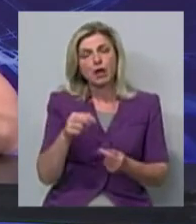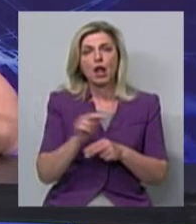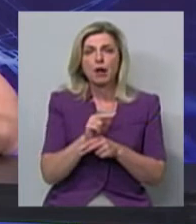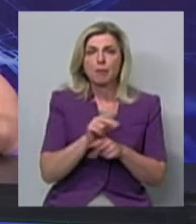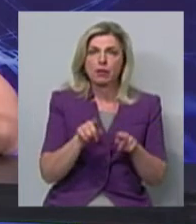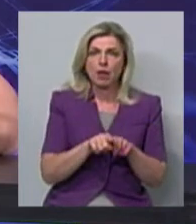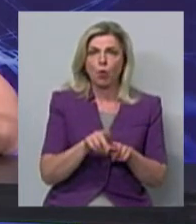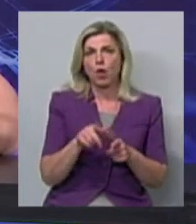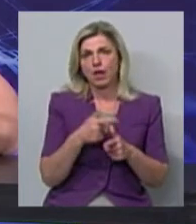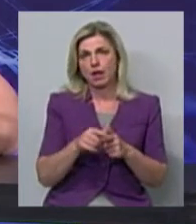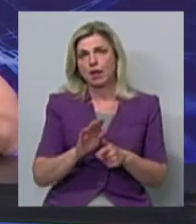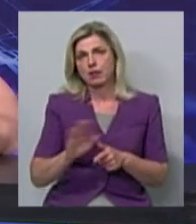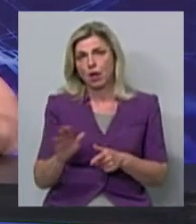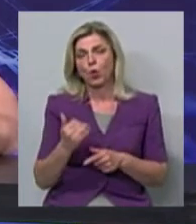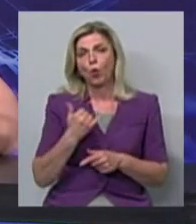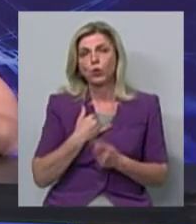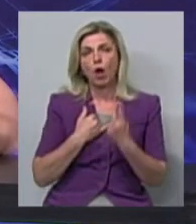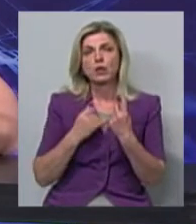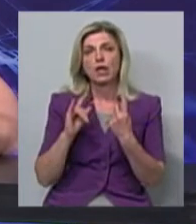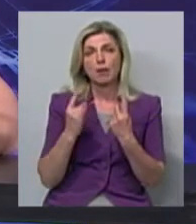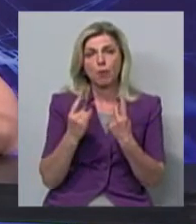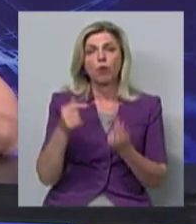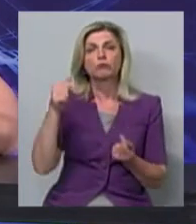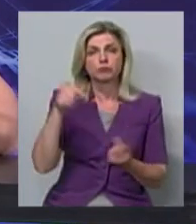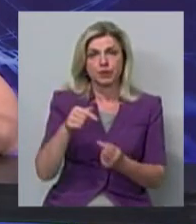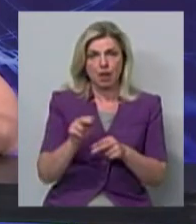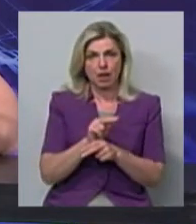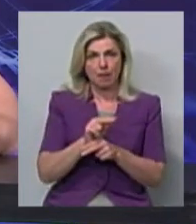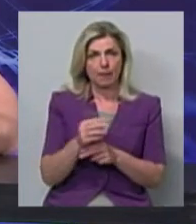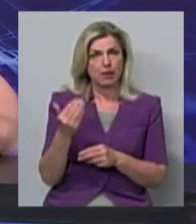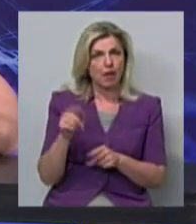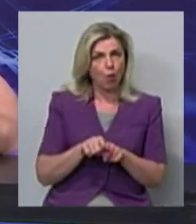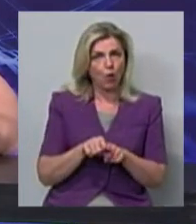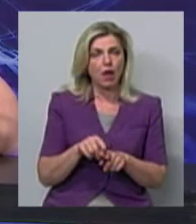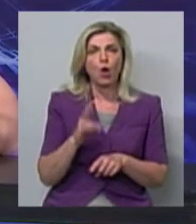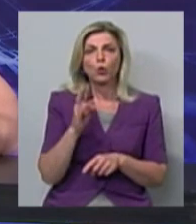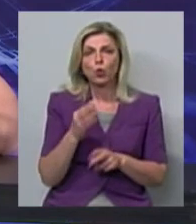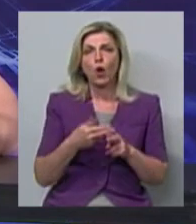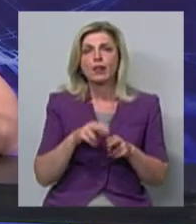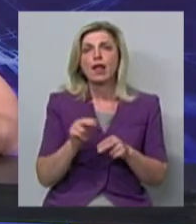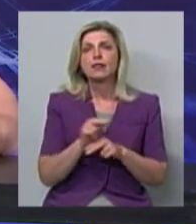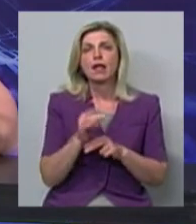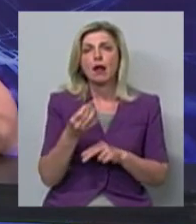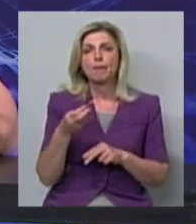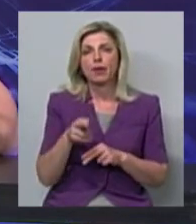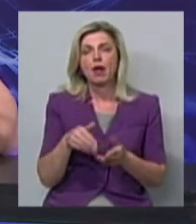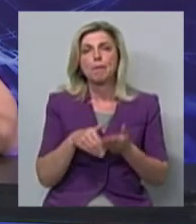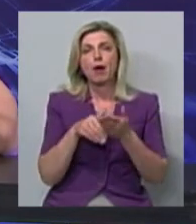Вот у нас только один ребенок в области, который подлежит этой терапии. Но, опять же таки, эта терапия помогает